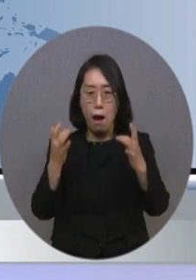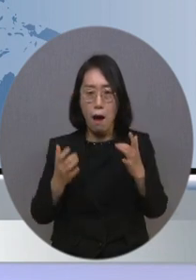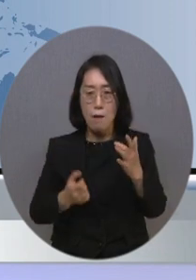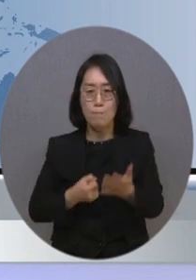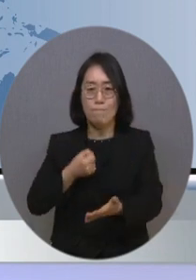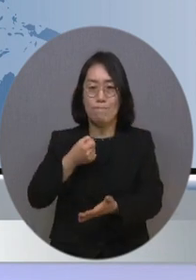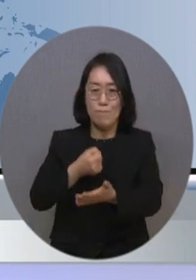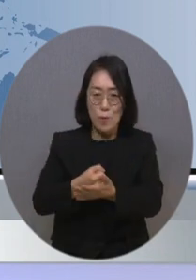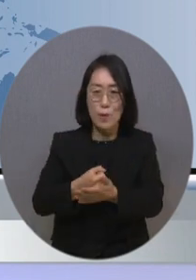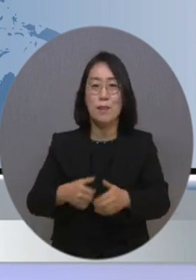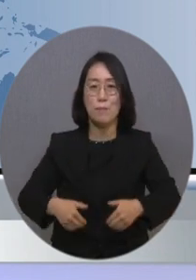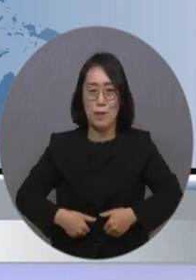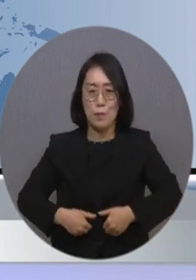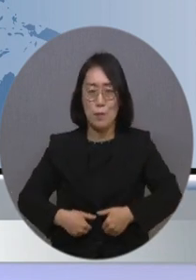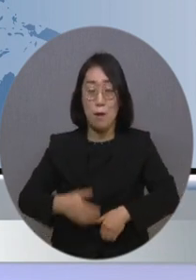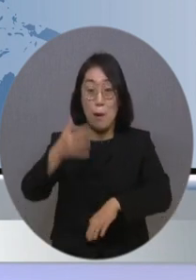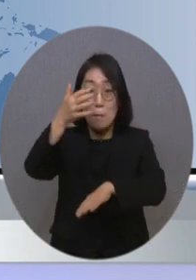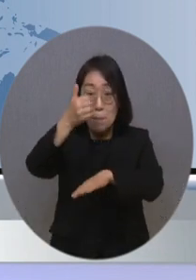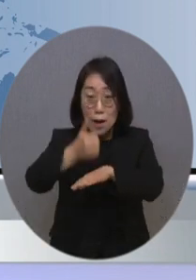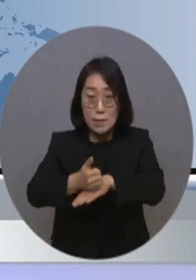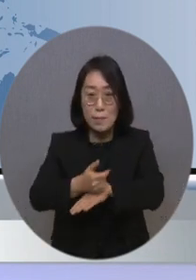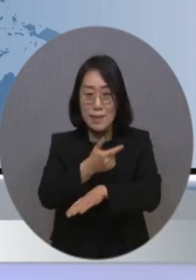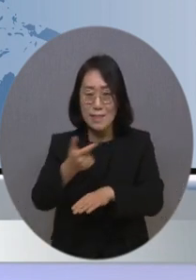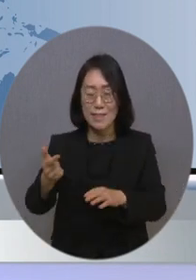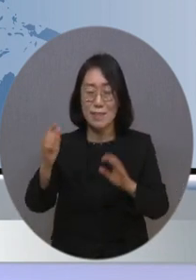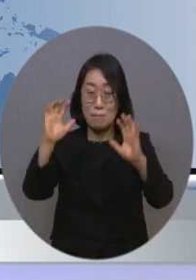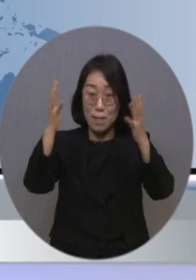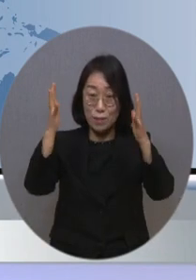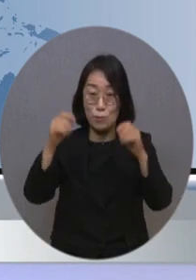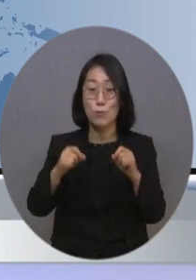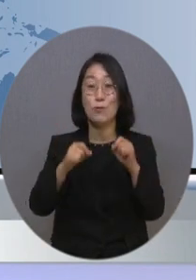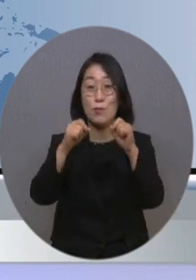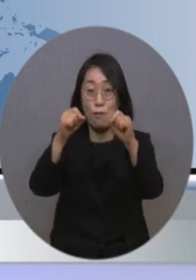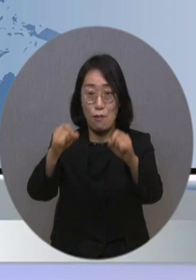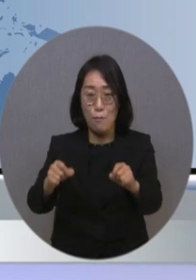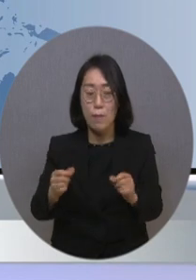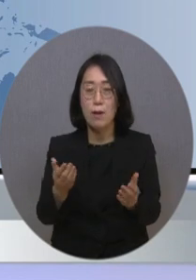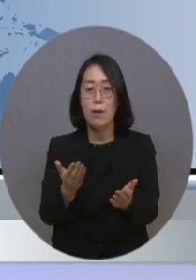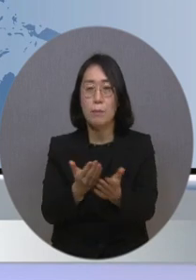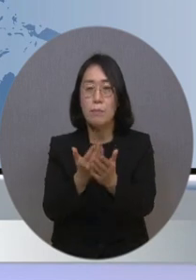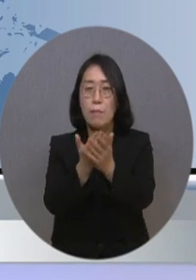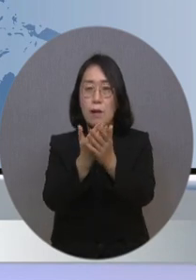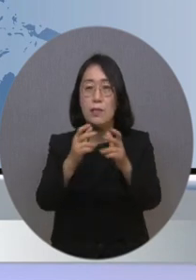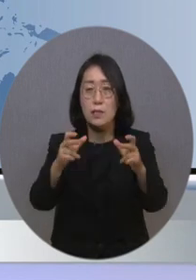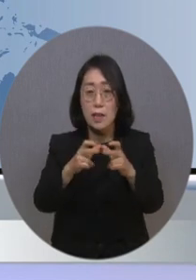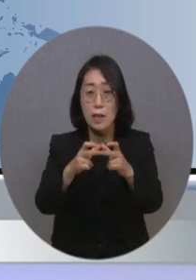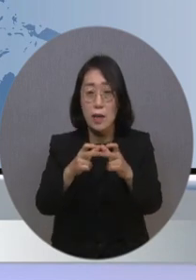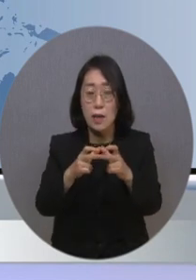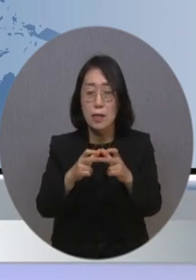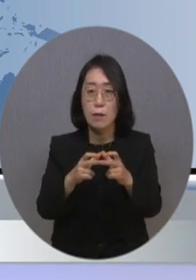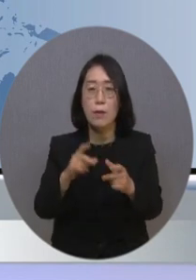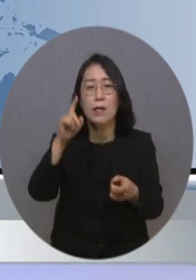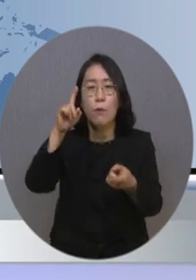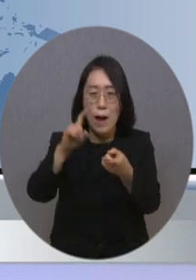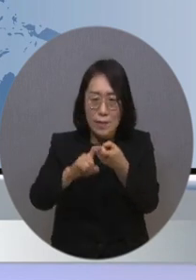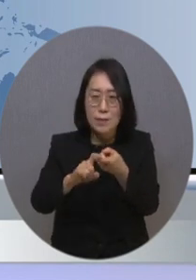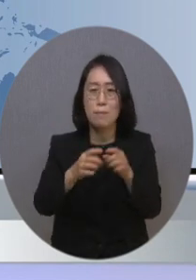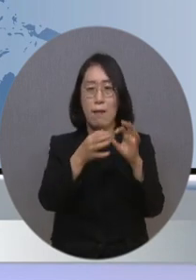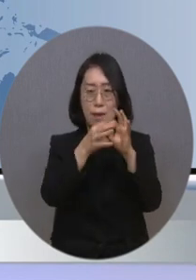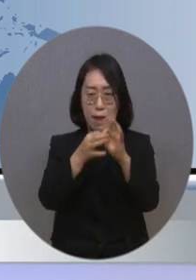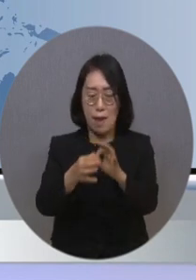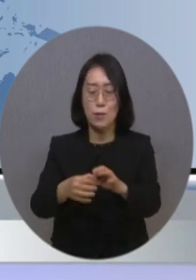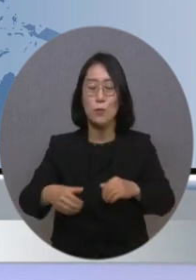무대에 오르는데요 공연의 마지막 큰 박수처럼 발달장애인 예술가들을 위한 응원과 관심이 계속